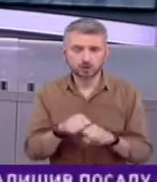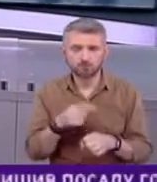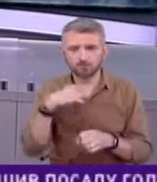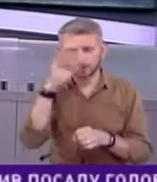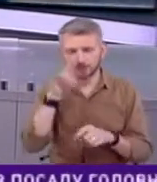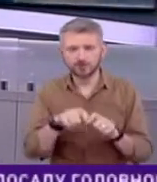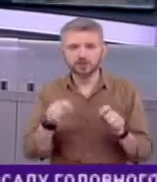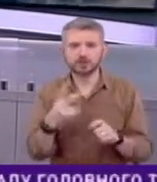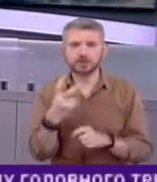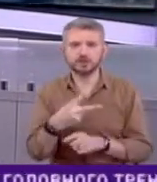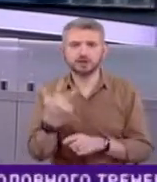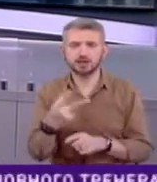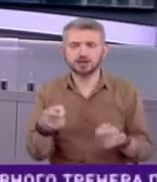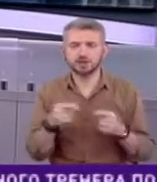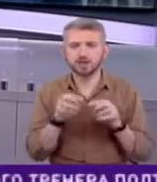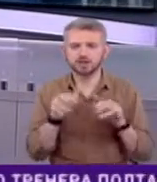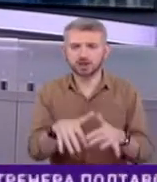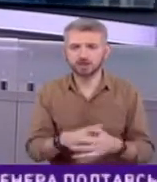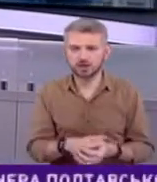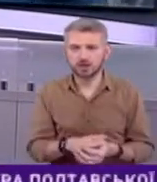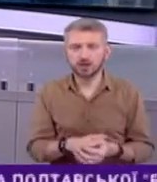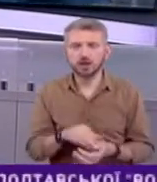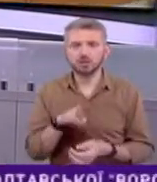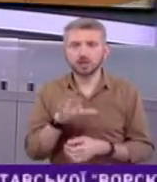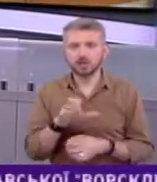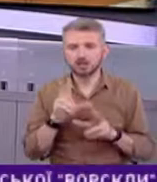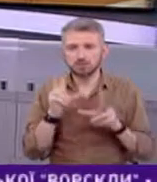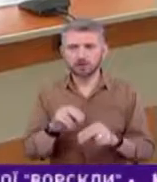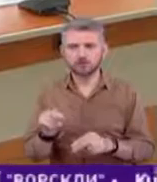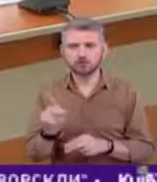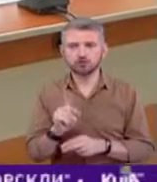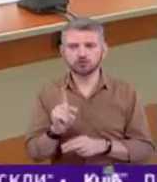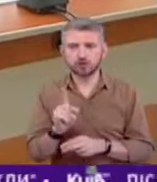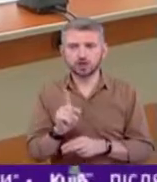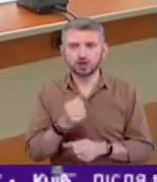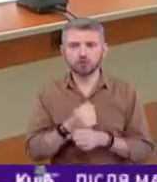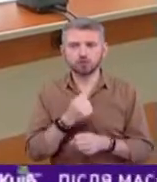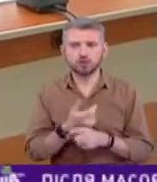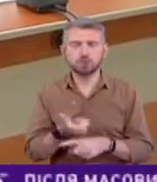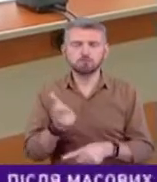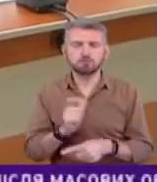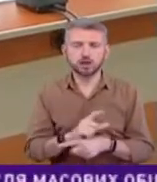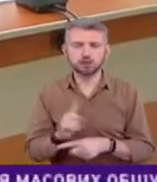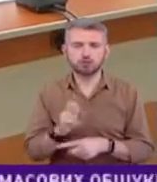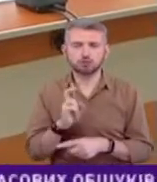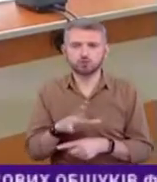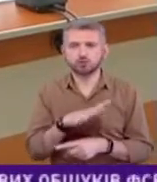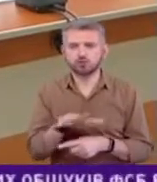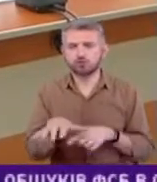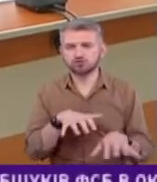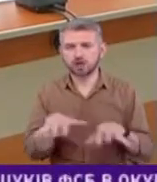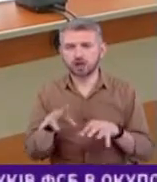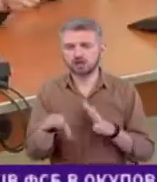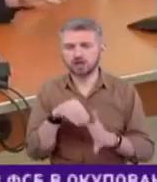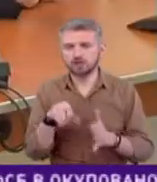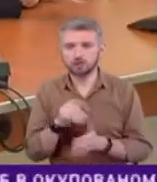відкрили 222 кримінальні справи. В МВС запевнили, що зробили максимум, аби не допустити шахрайства на